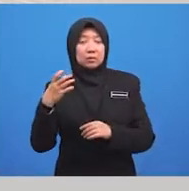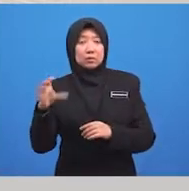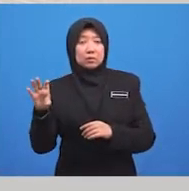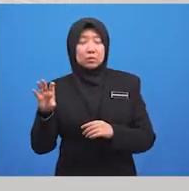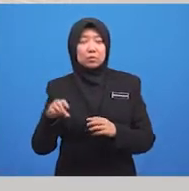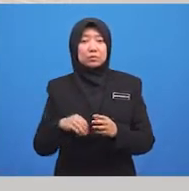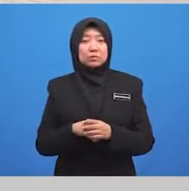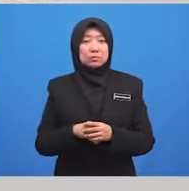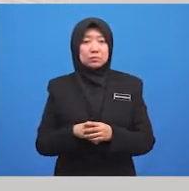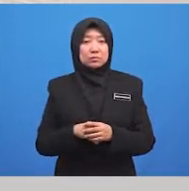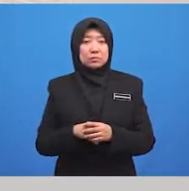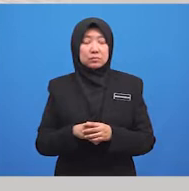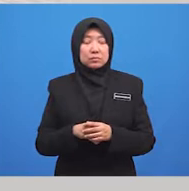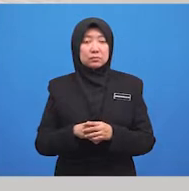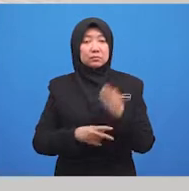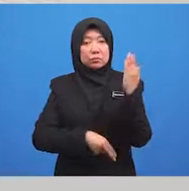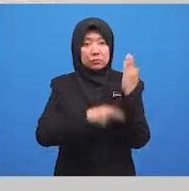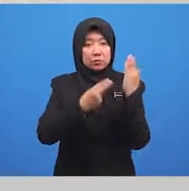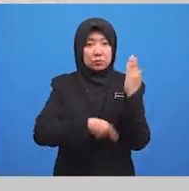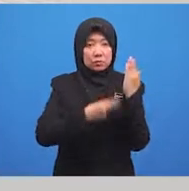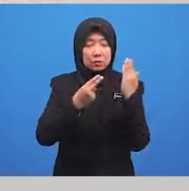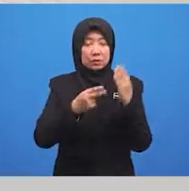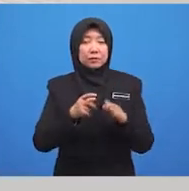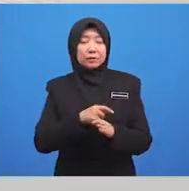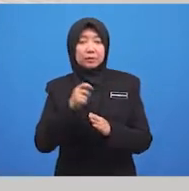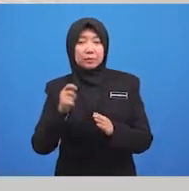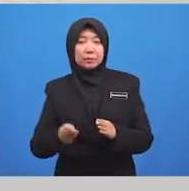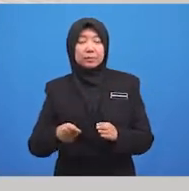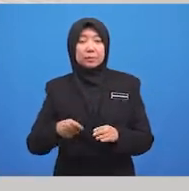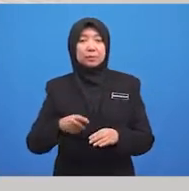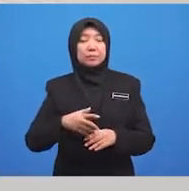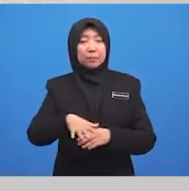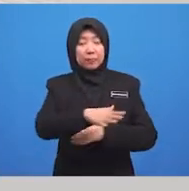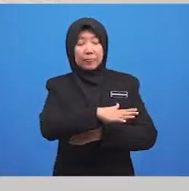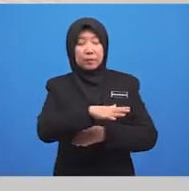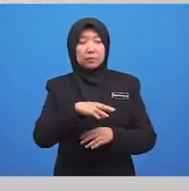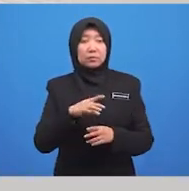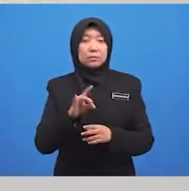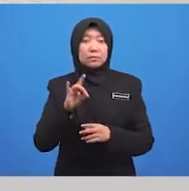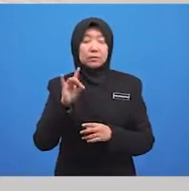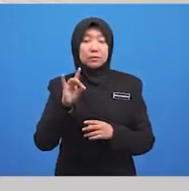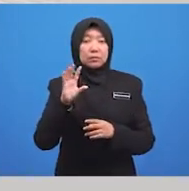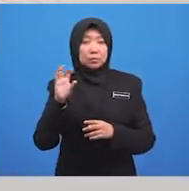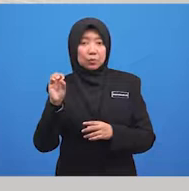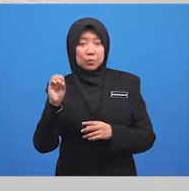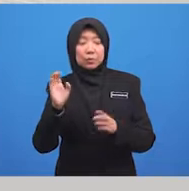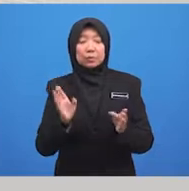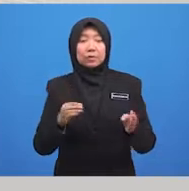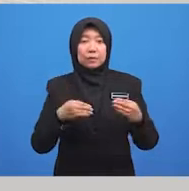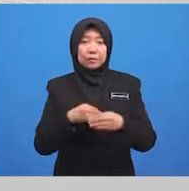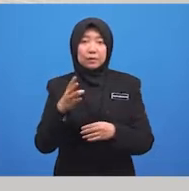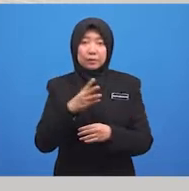hektar, pembinaan resort atau hotel di tepi pantai yang melebihi 80 buah bilik serta